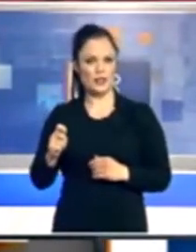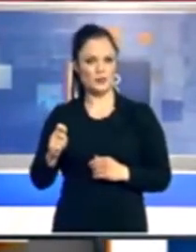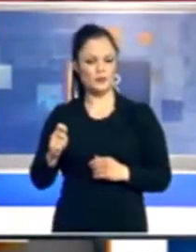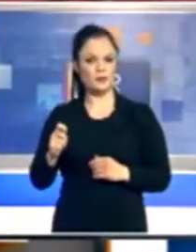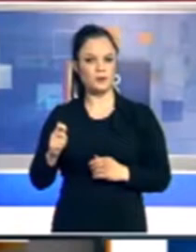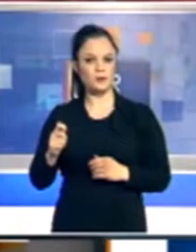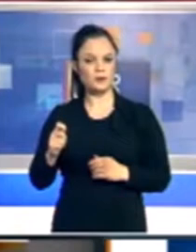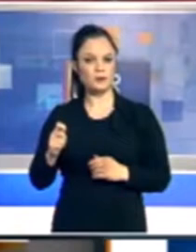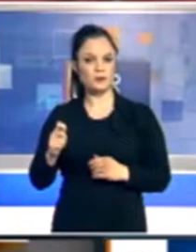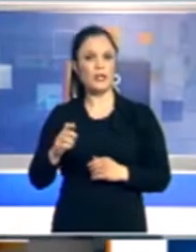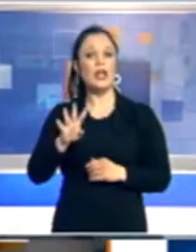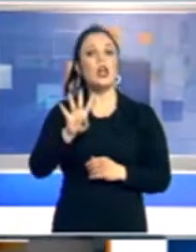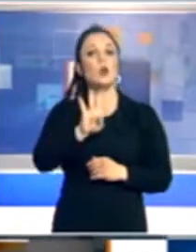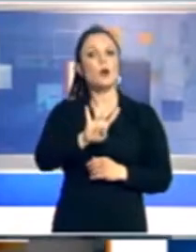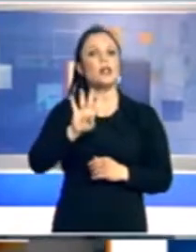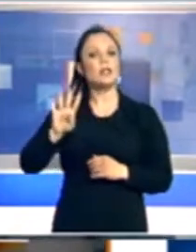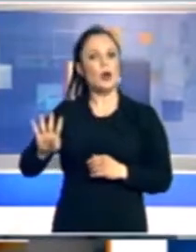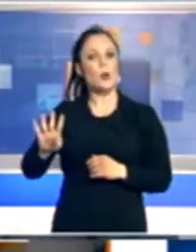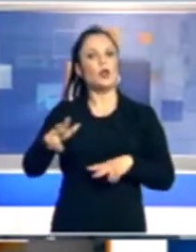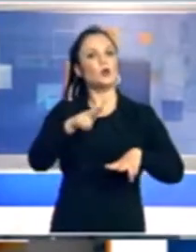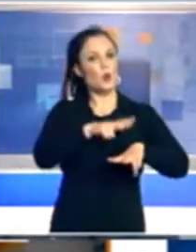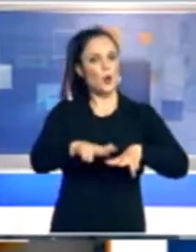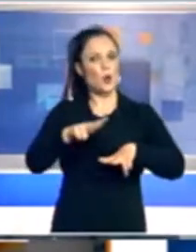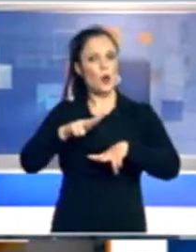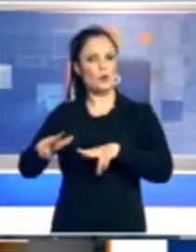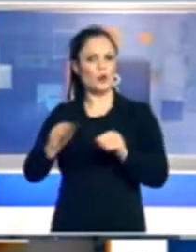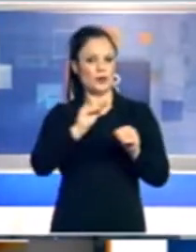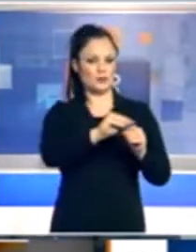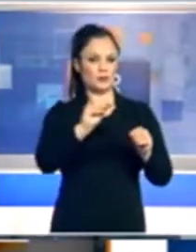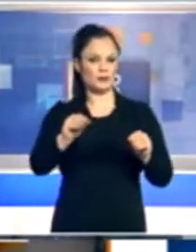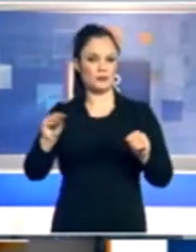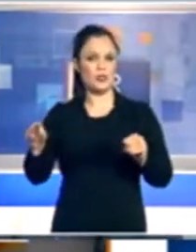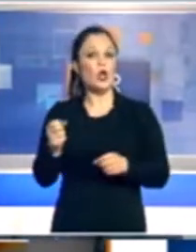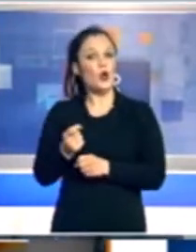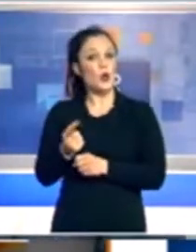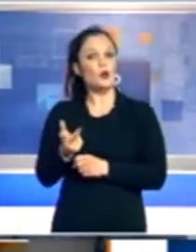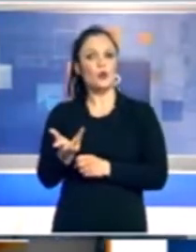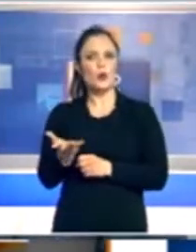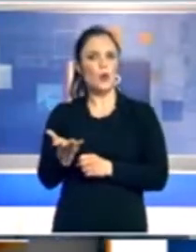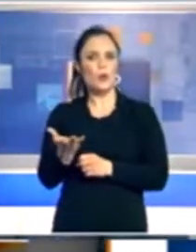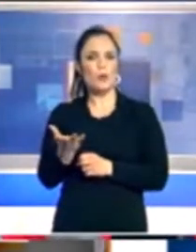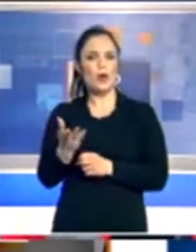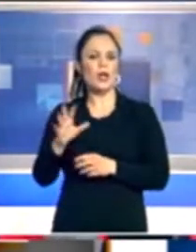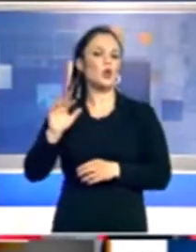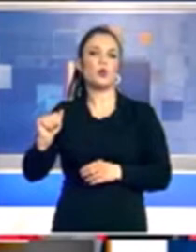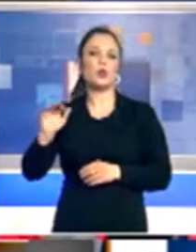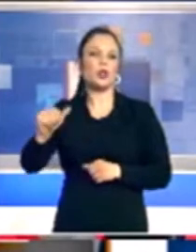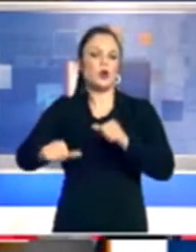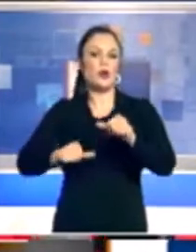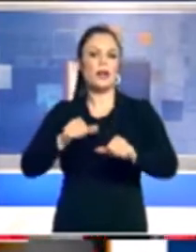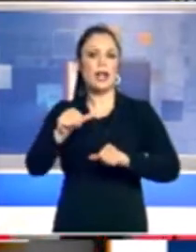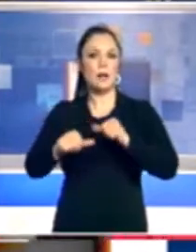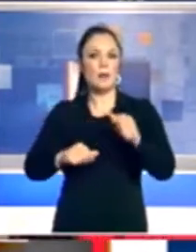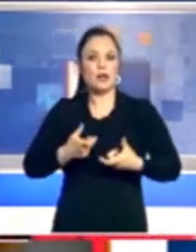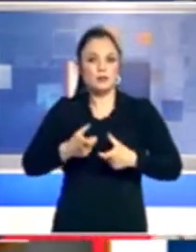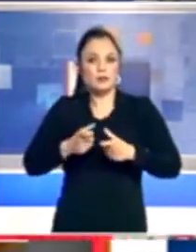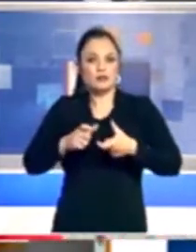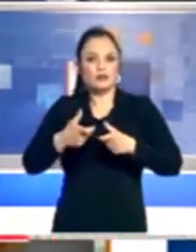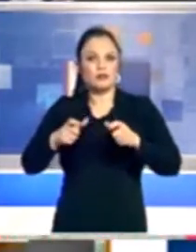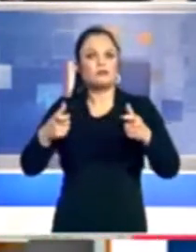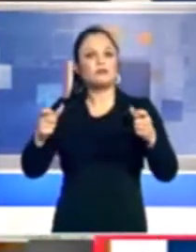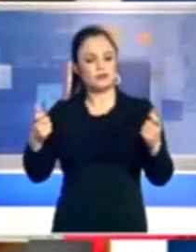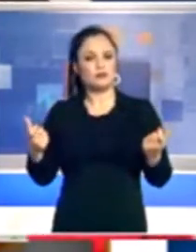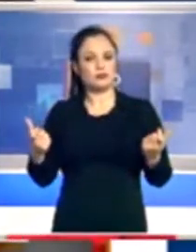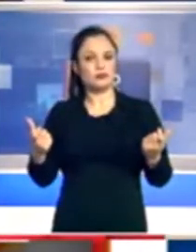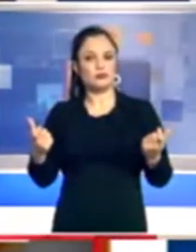distribuiti in 44 comuni, sono dei numeri che cambiano giorno per giorno, sta crescendo